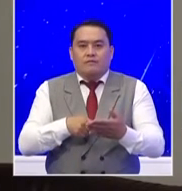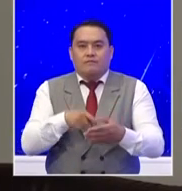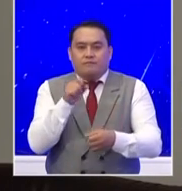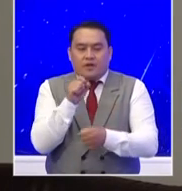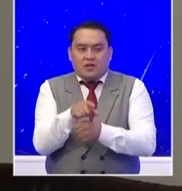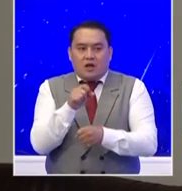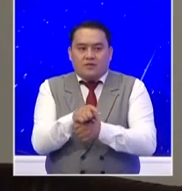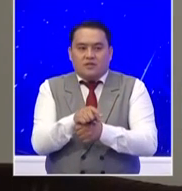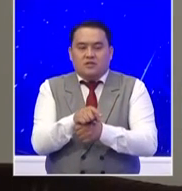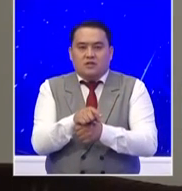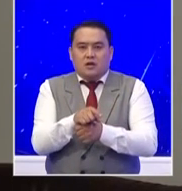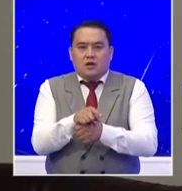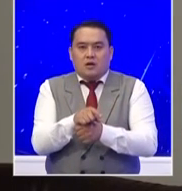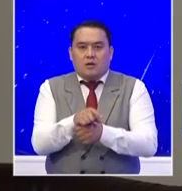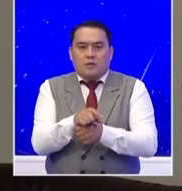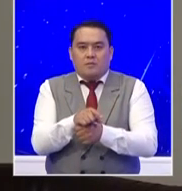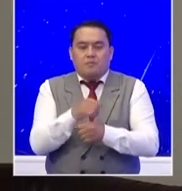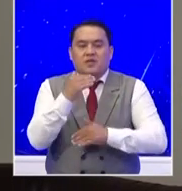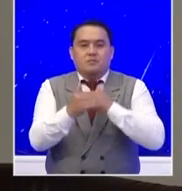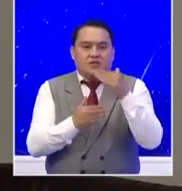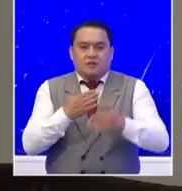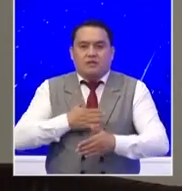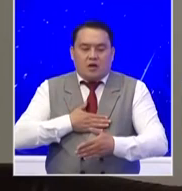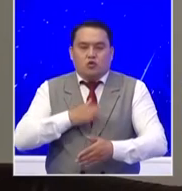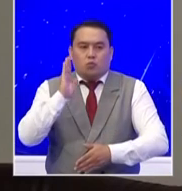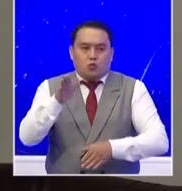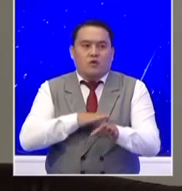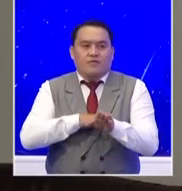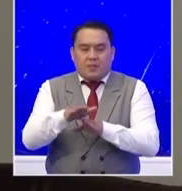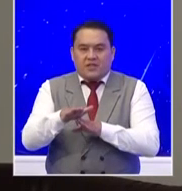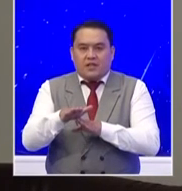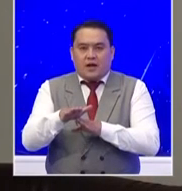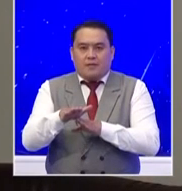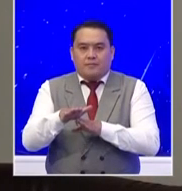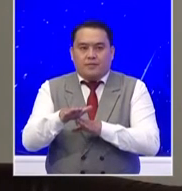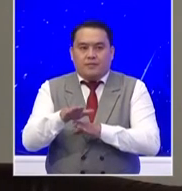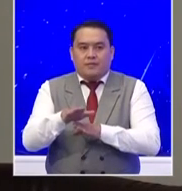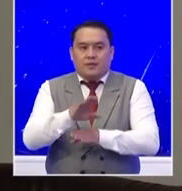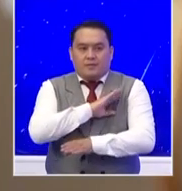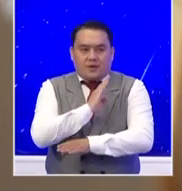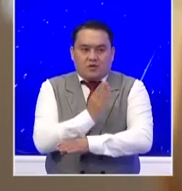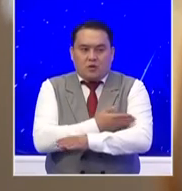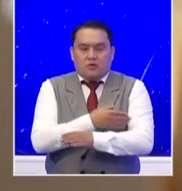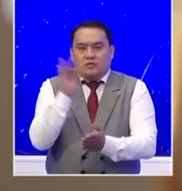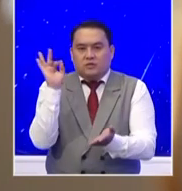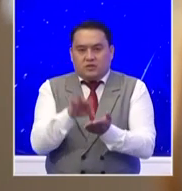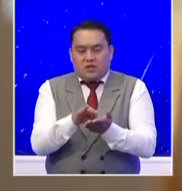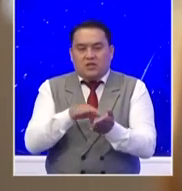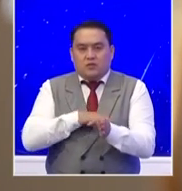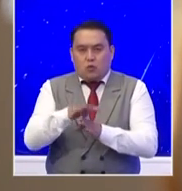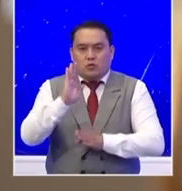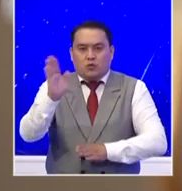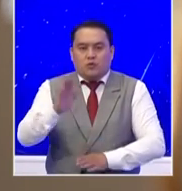Выполнение задач – это прерогатива наша. Все будет выполнено максимально. Поставленные задачи будут